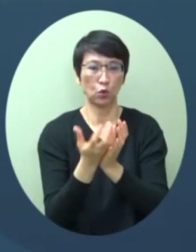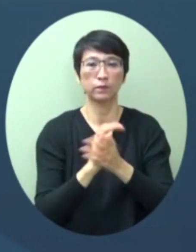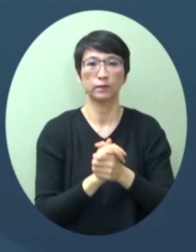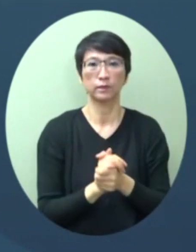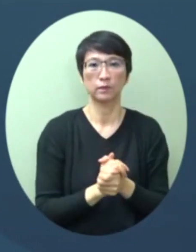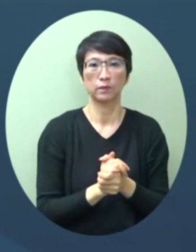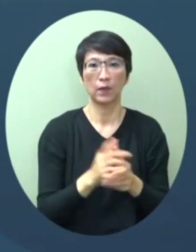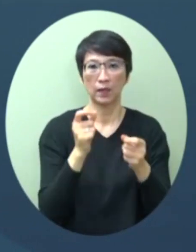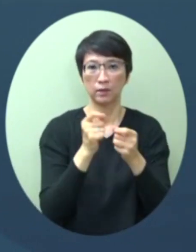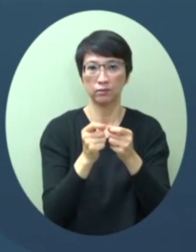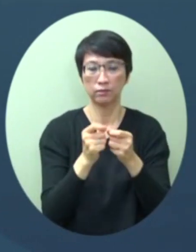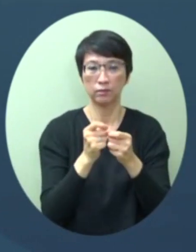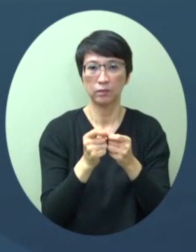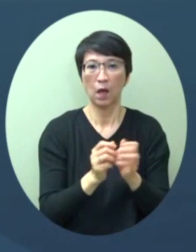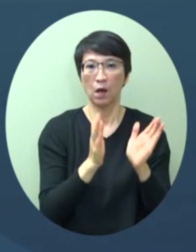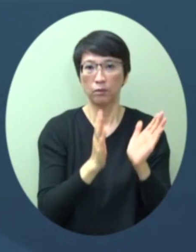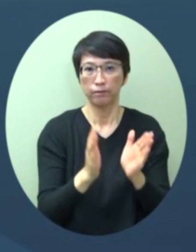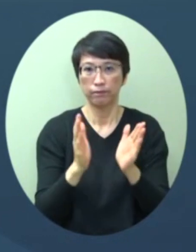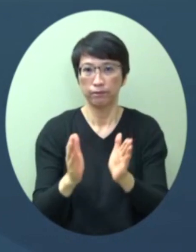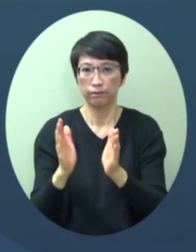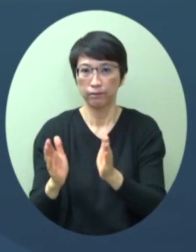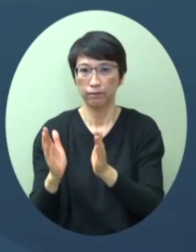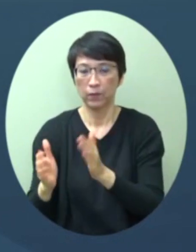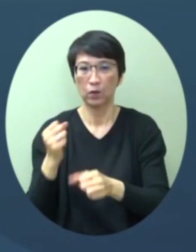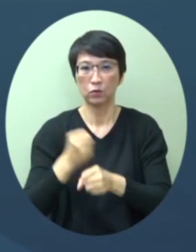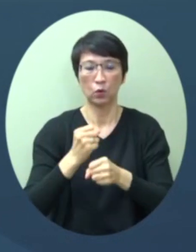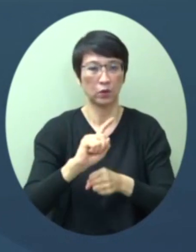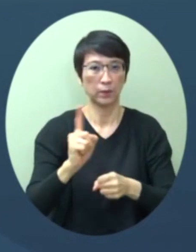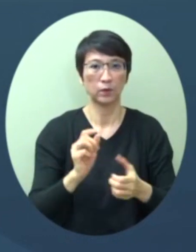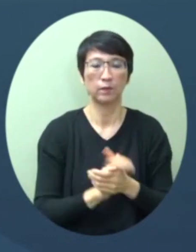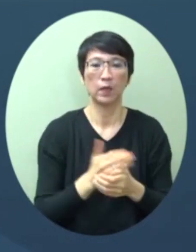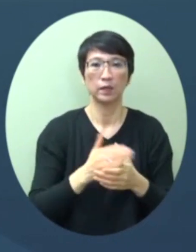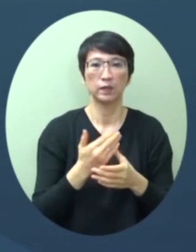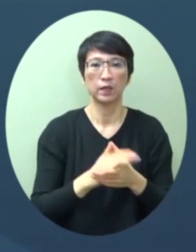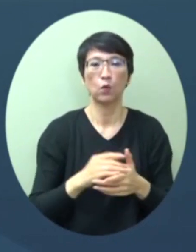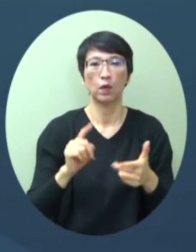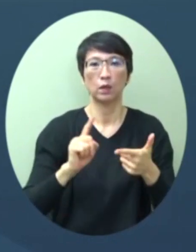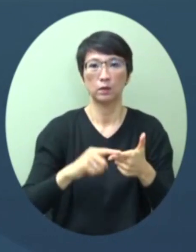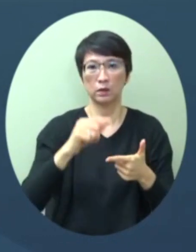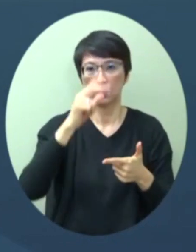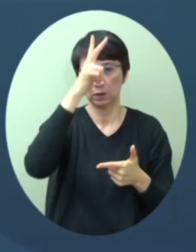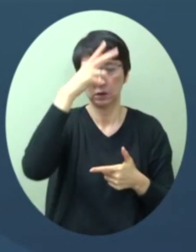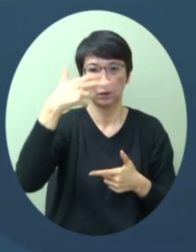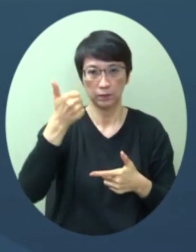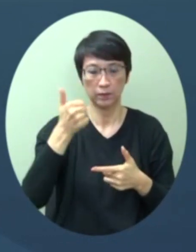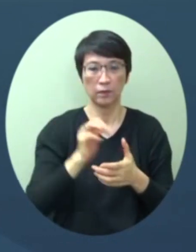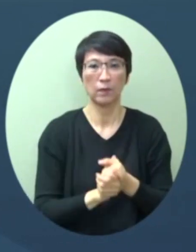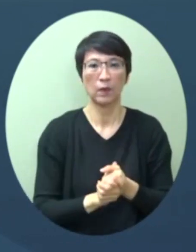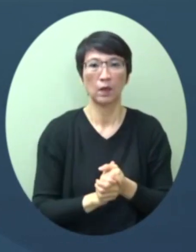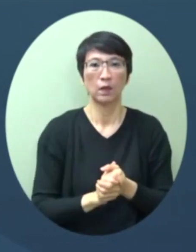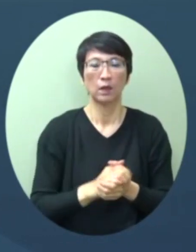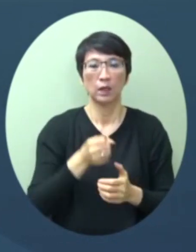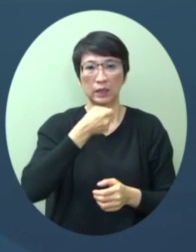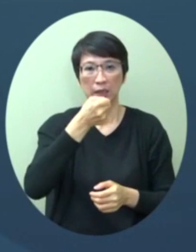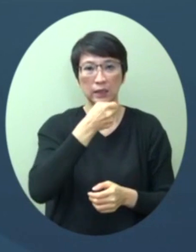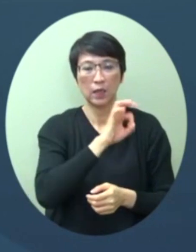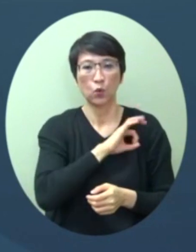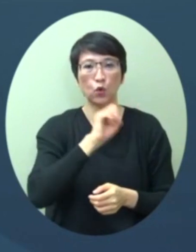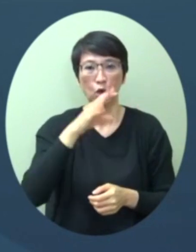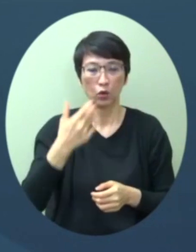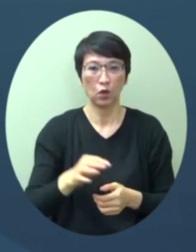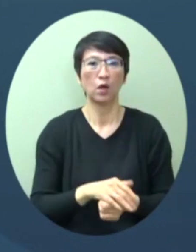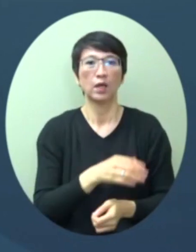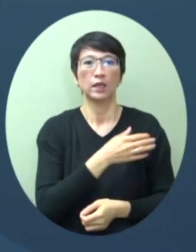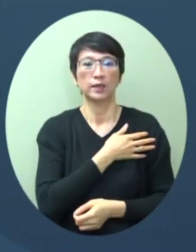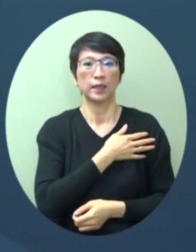体去铺排有关的工作由于政务司司长在开完会后已经和传媒交代了而在礼